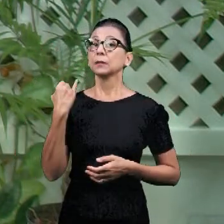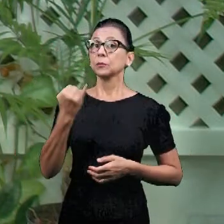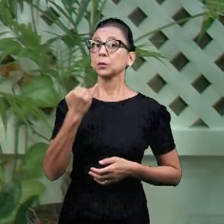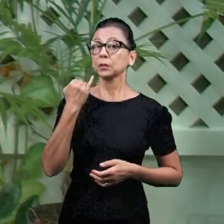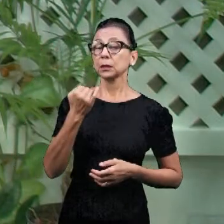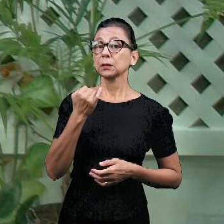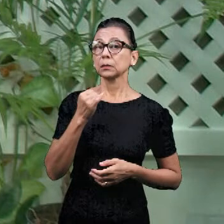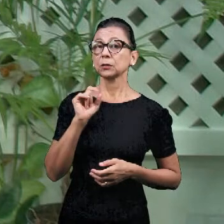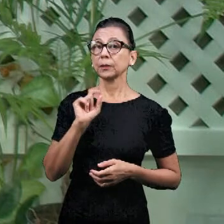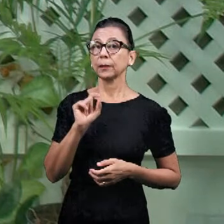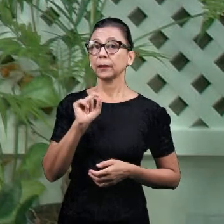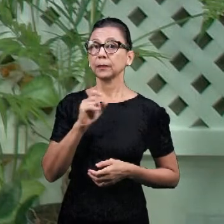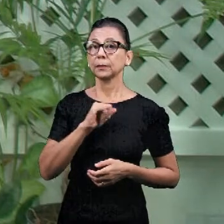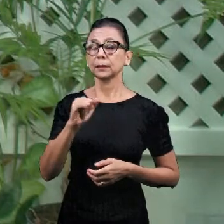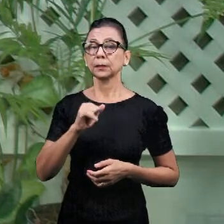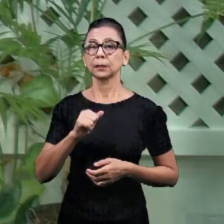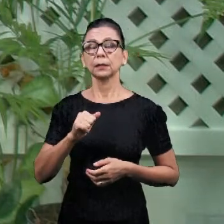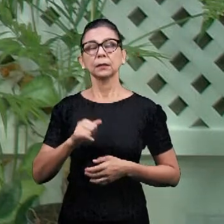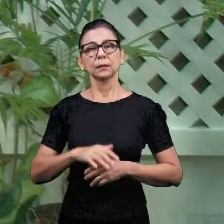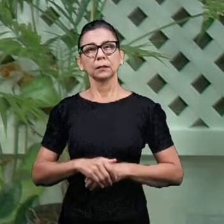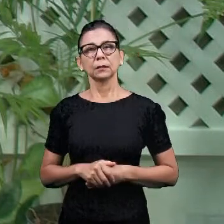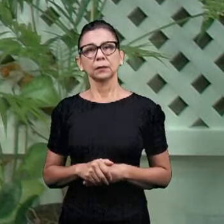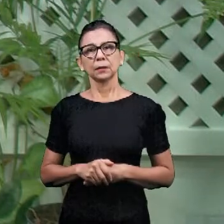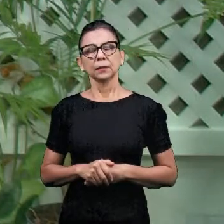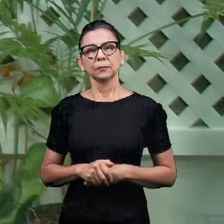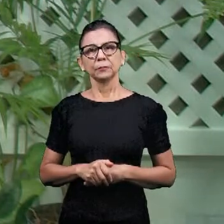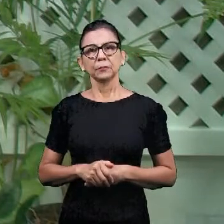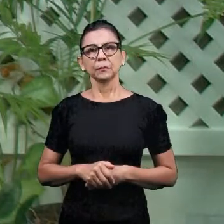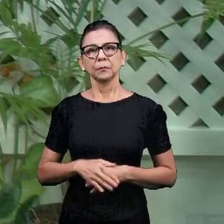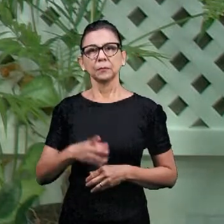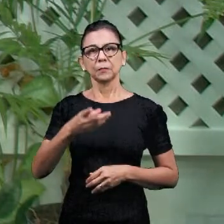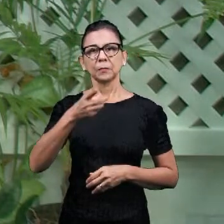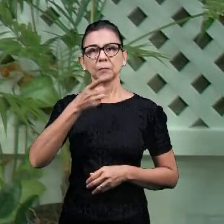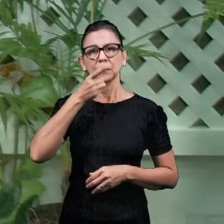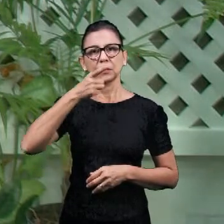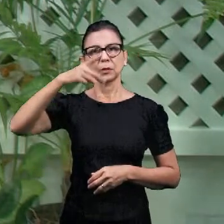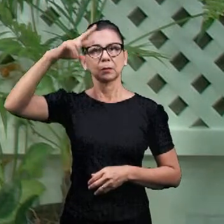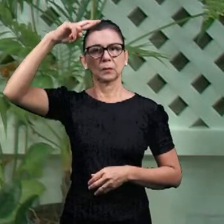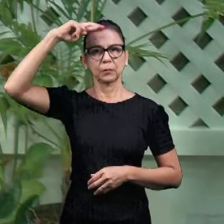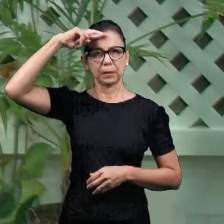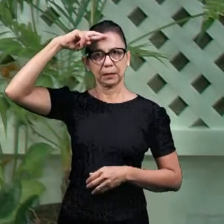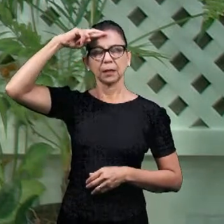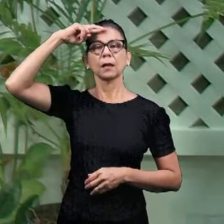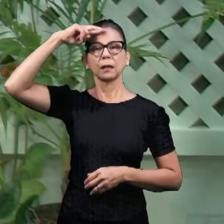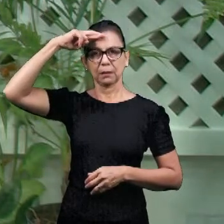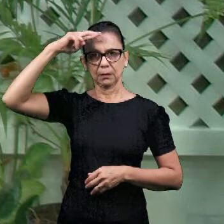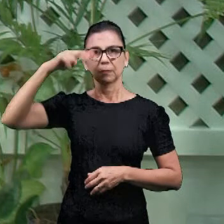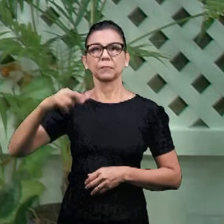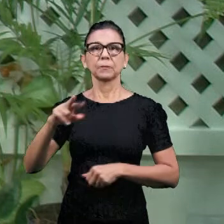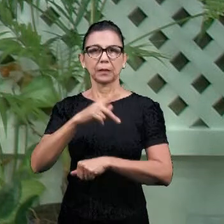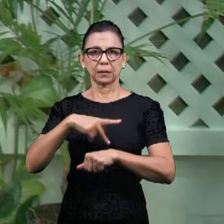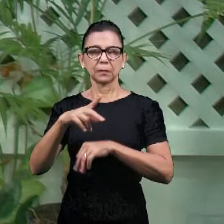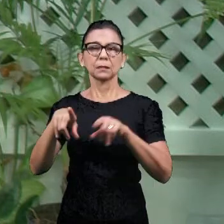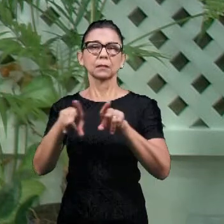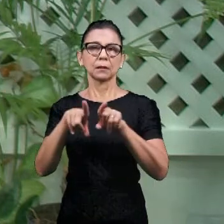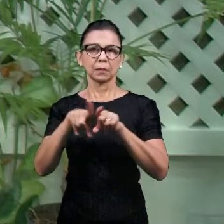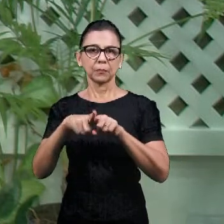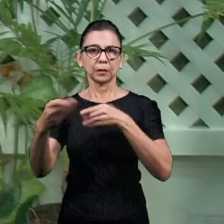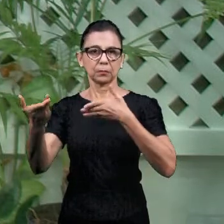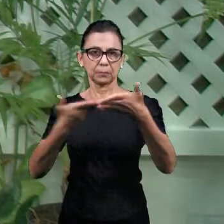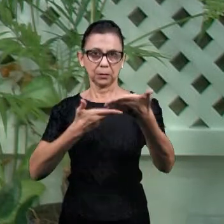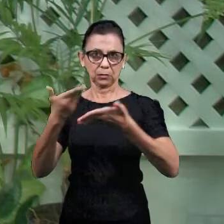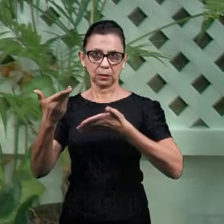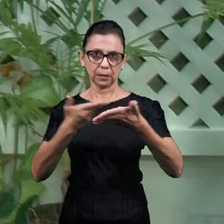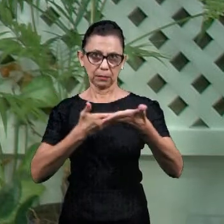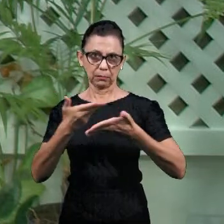souligner ici la République dominicaine qui nous envoie la contribution extraordinaire. J'ai l'impression que le pasteur